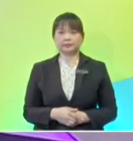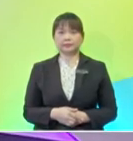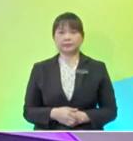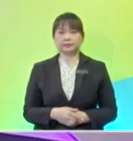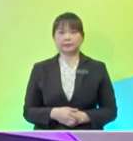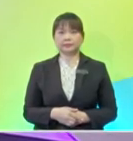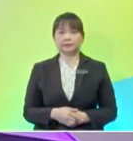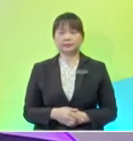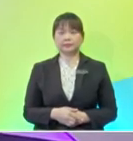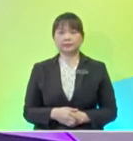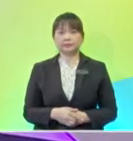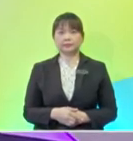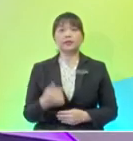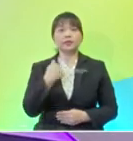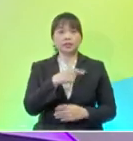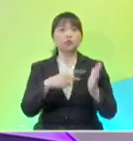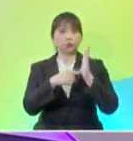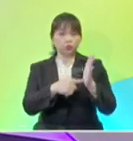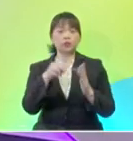kita tunjukkan